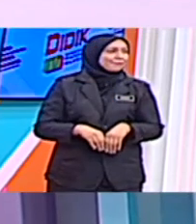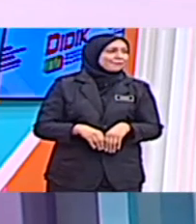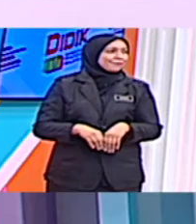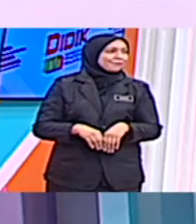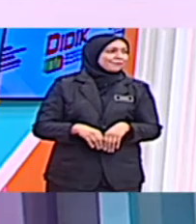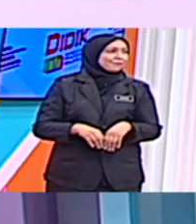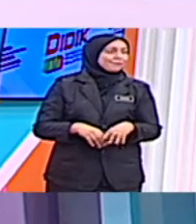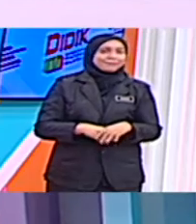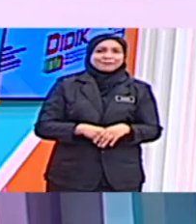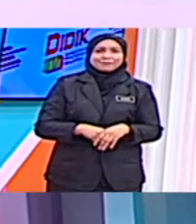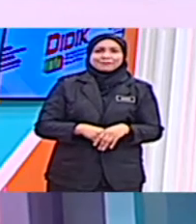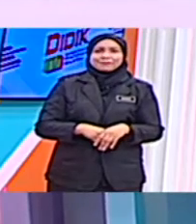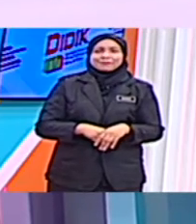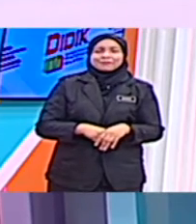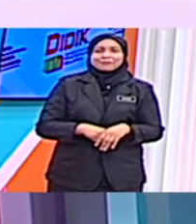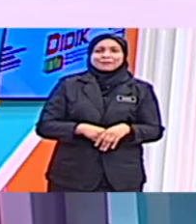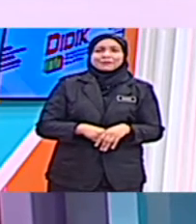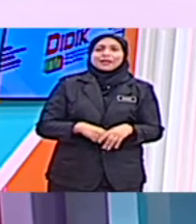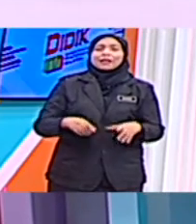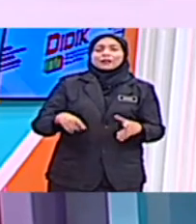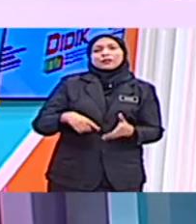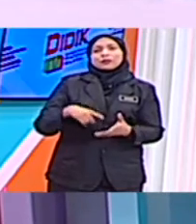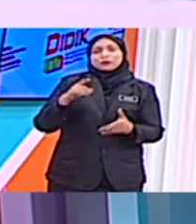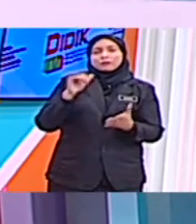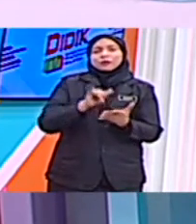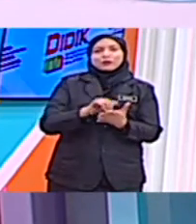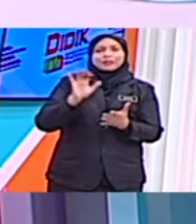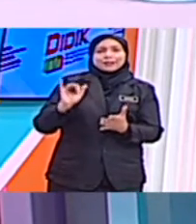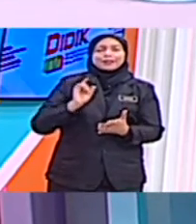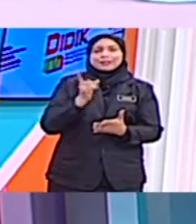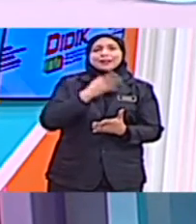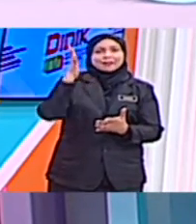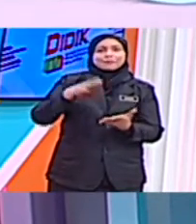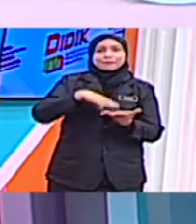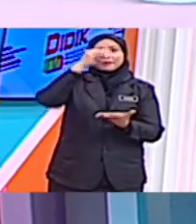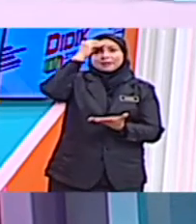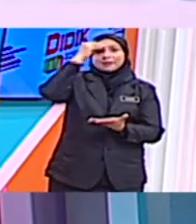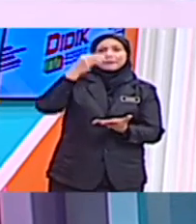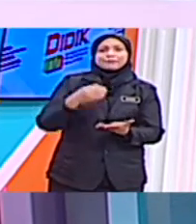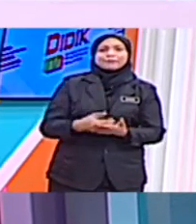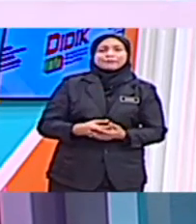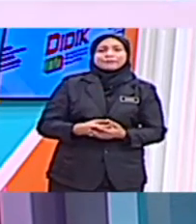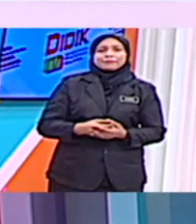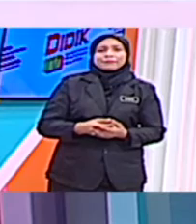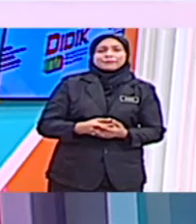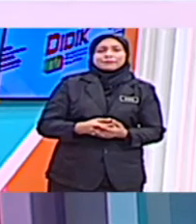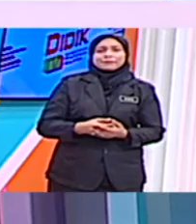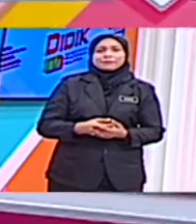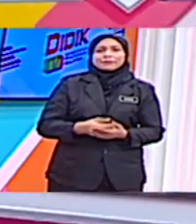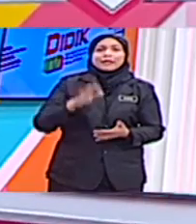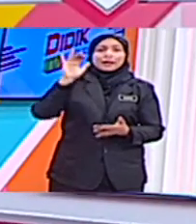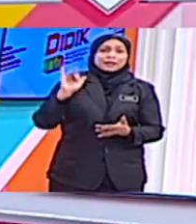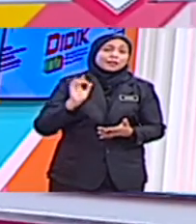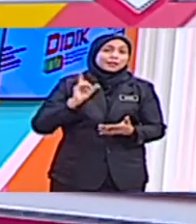antara subjek yang topik yang akan belajar dalam sajian. Okey, seterusnya cikgu ada nak kupas sedikit. Okey. Yang